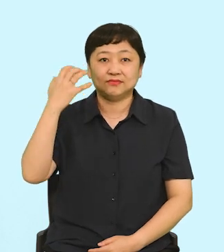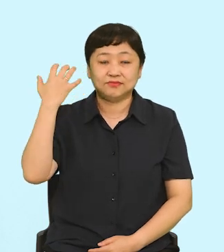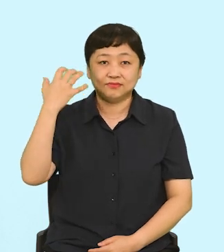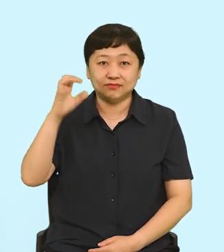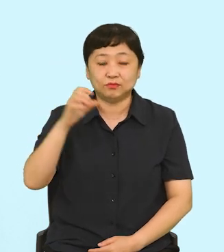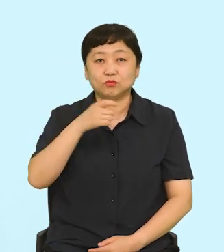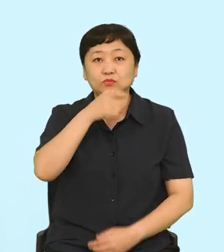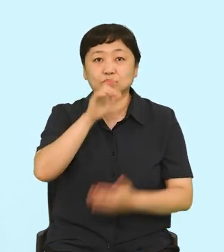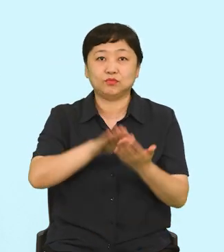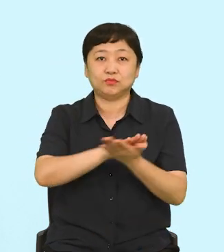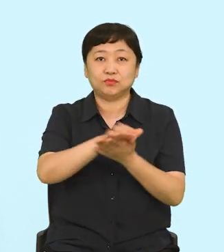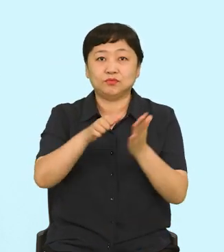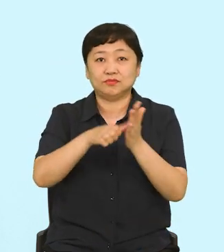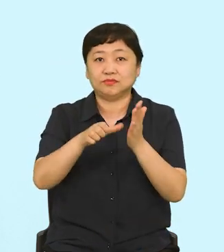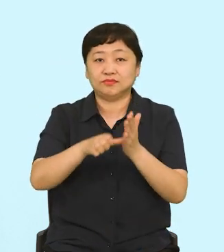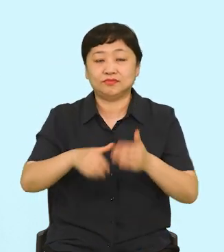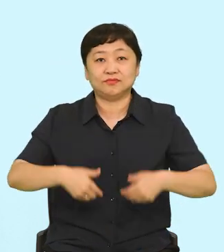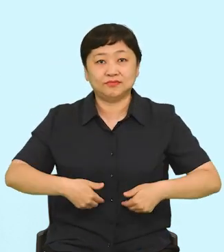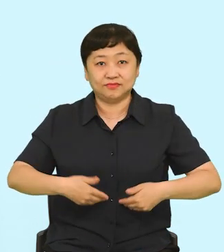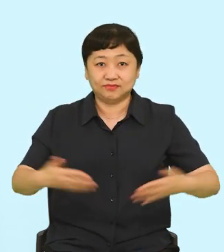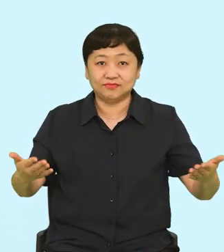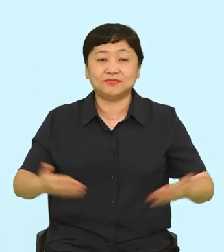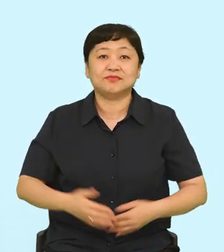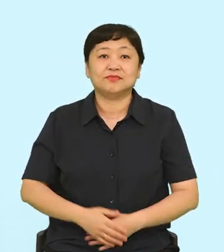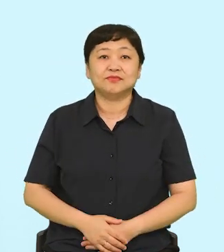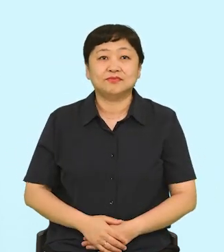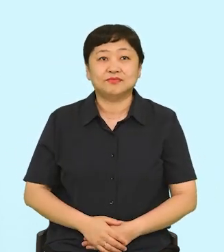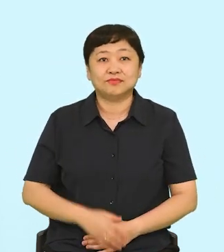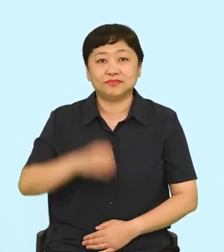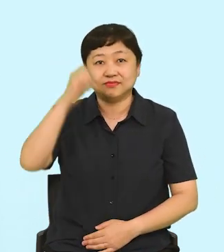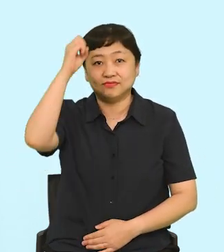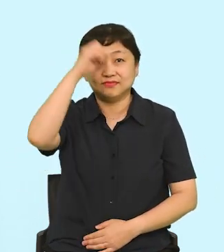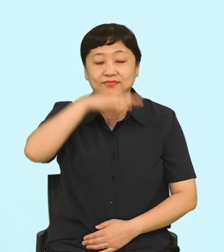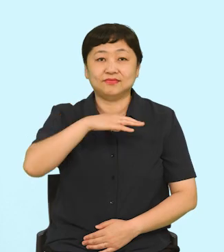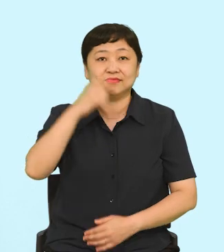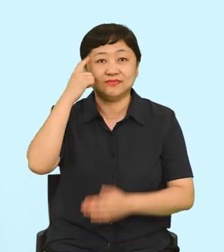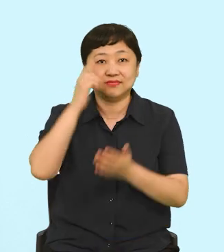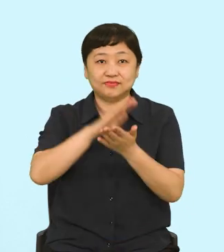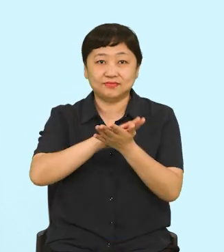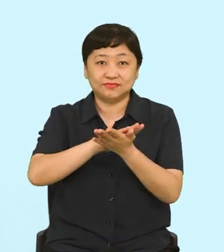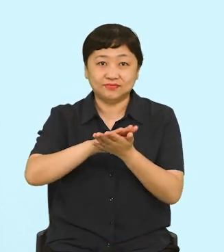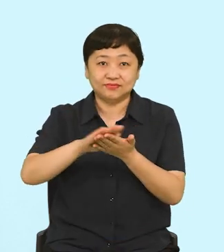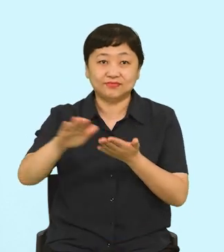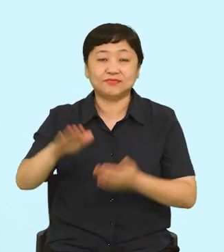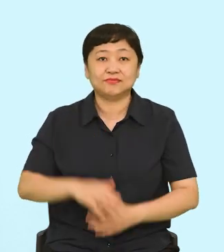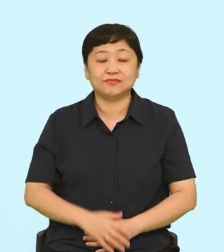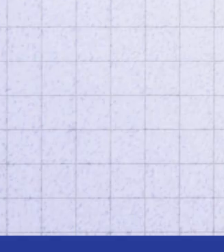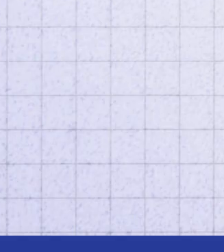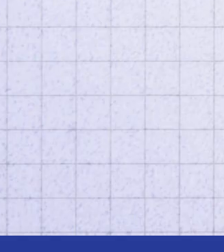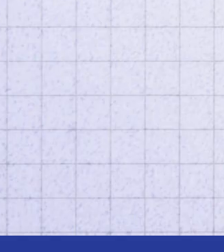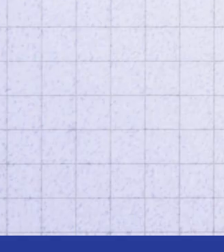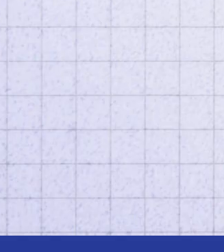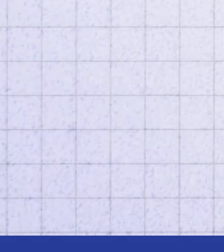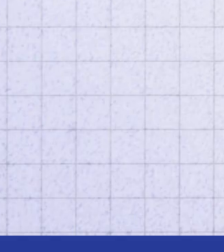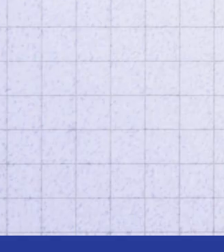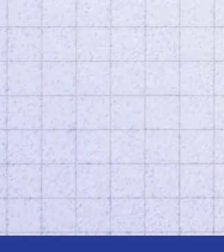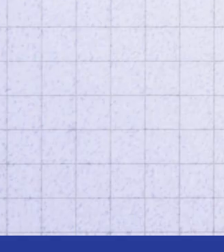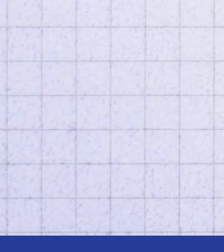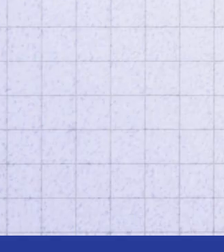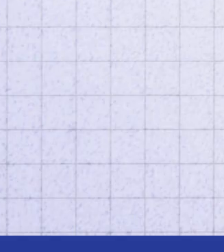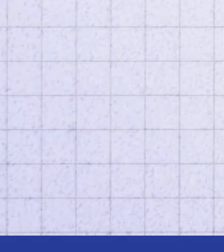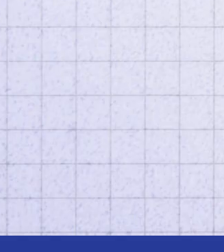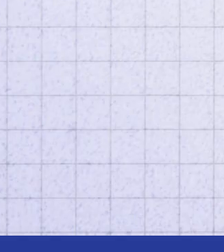휴대용 선풍기도, 물놀이 피서 도구도 다 필요가 없습니다. 그냥 시원하거든요.